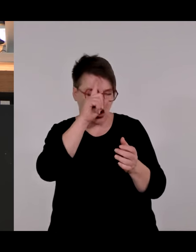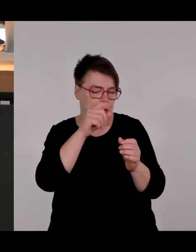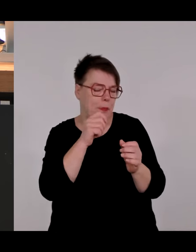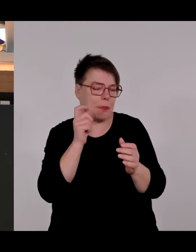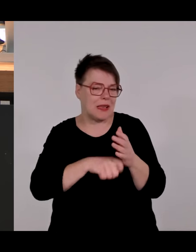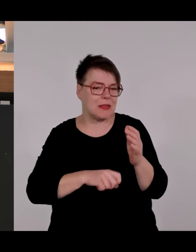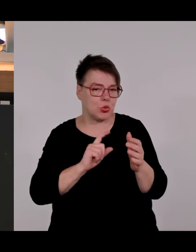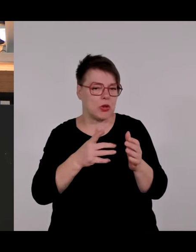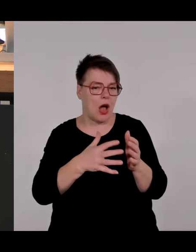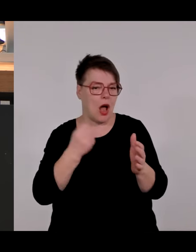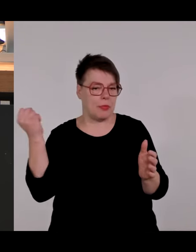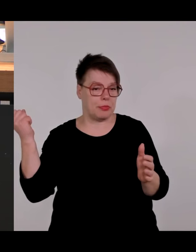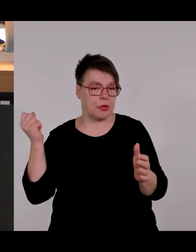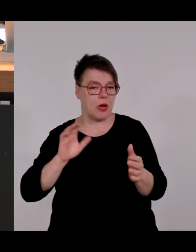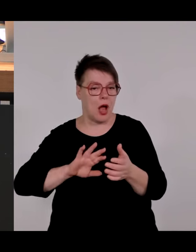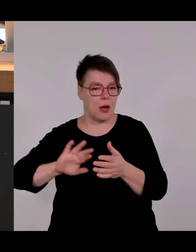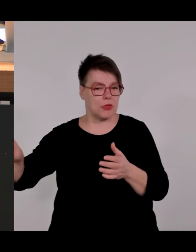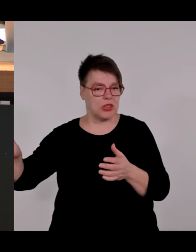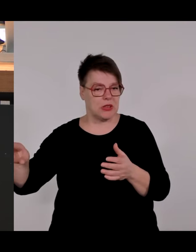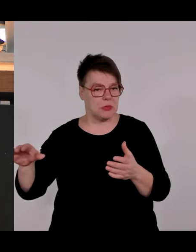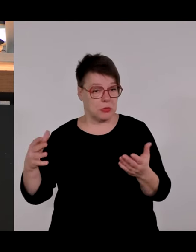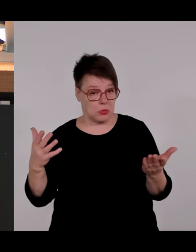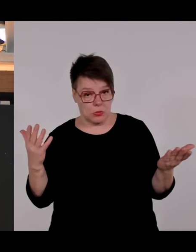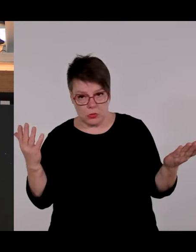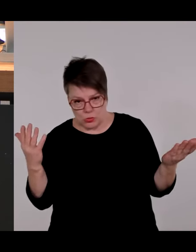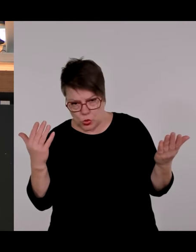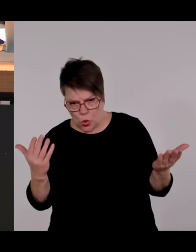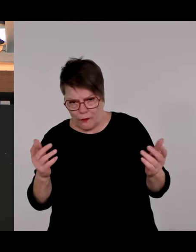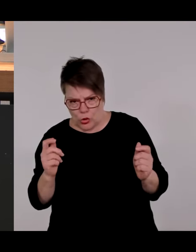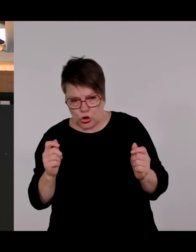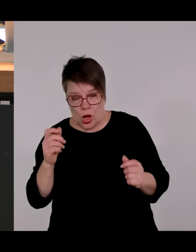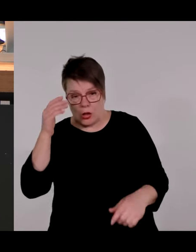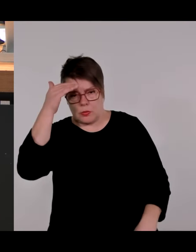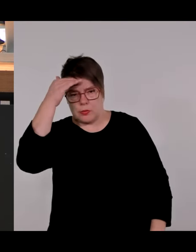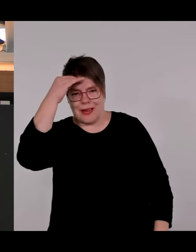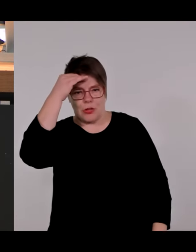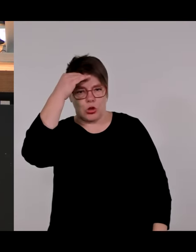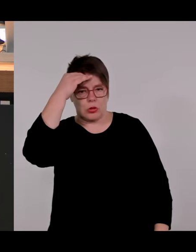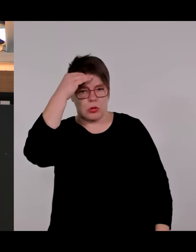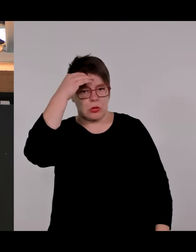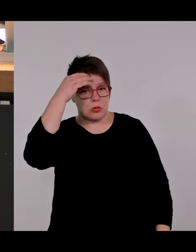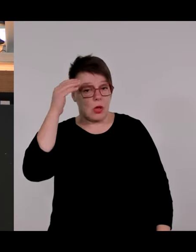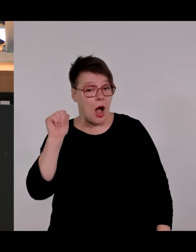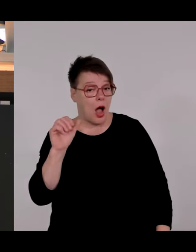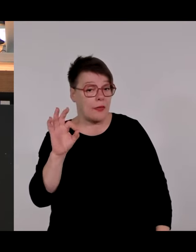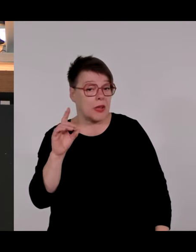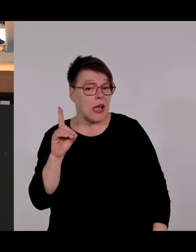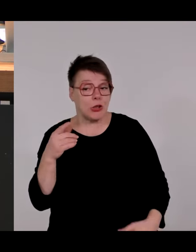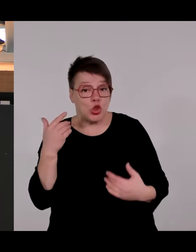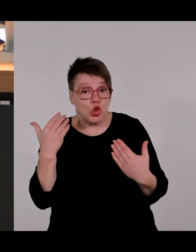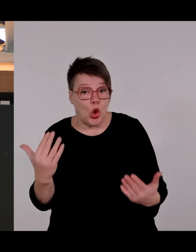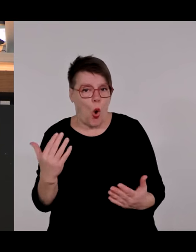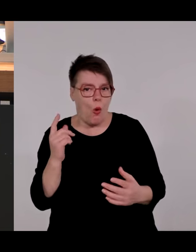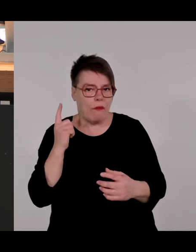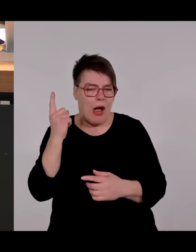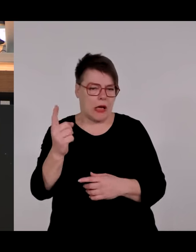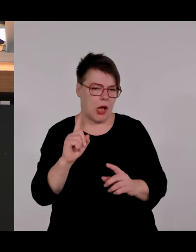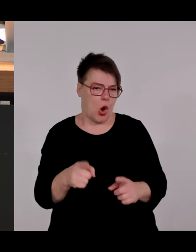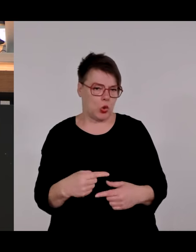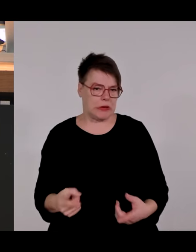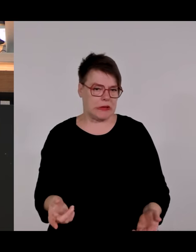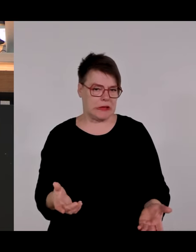Guinea brauchen wir auch keinen Winterabschiebestopp. Da ist es wesentlich wärmer als in Deutschland. Meine Damen und Herren, Zäune und